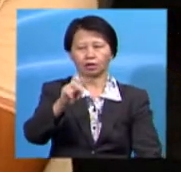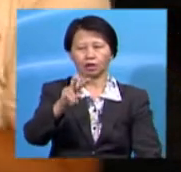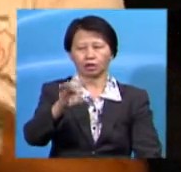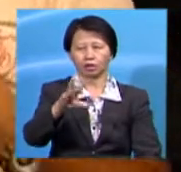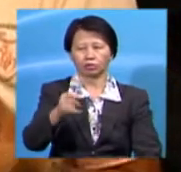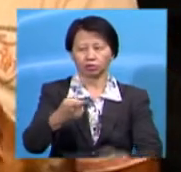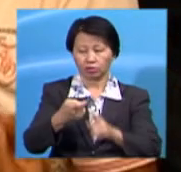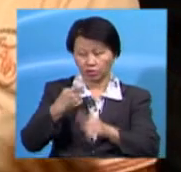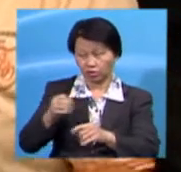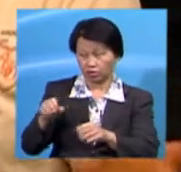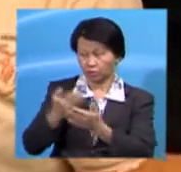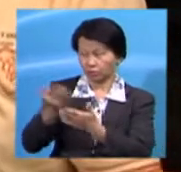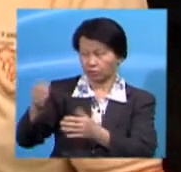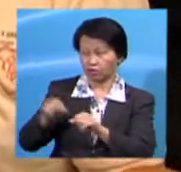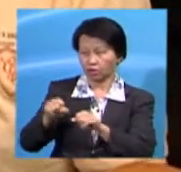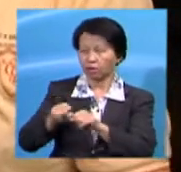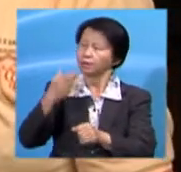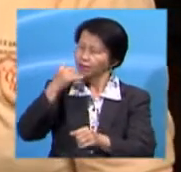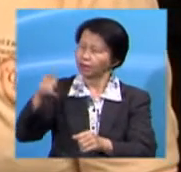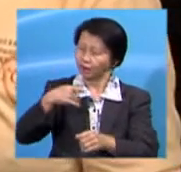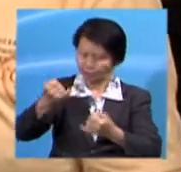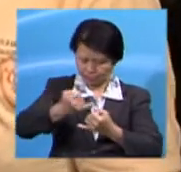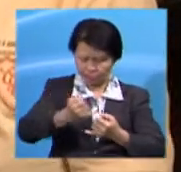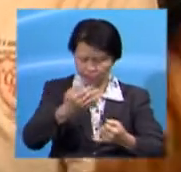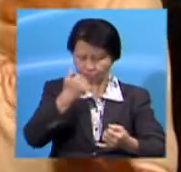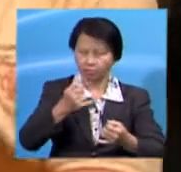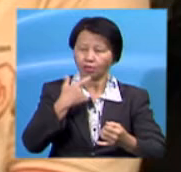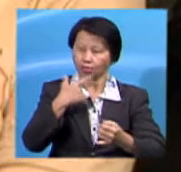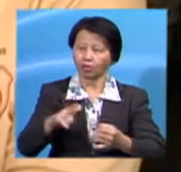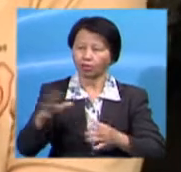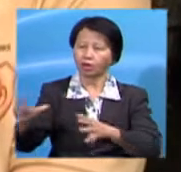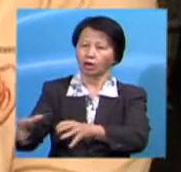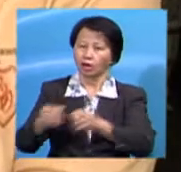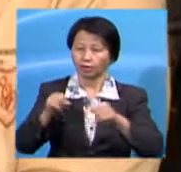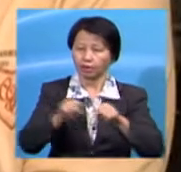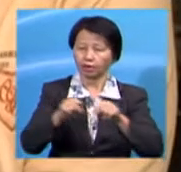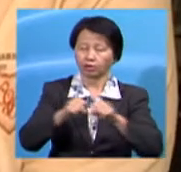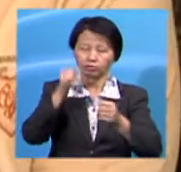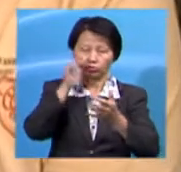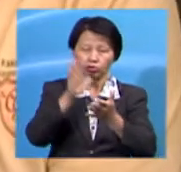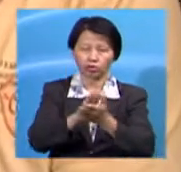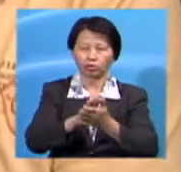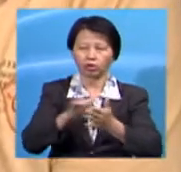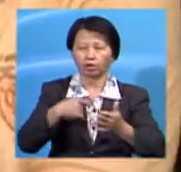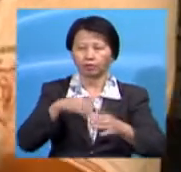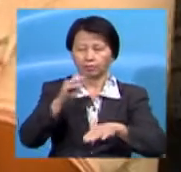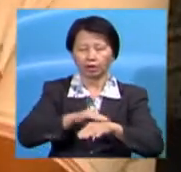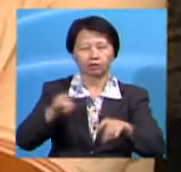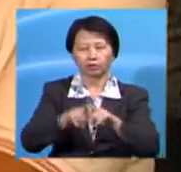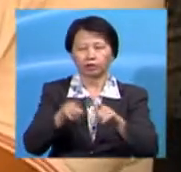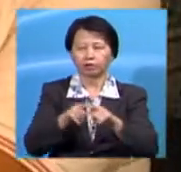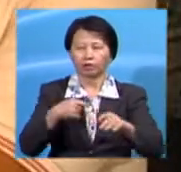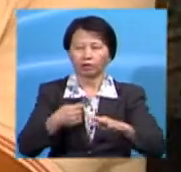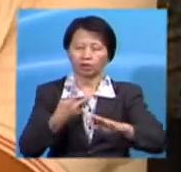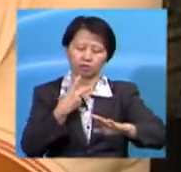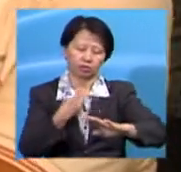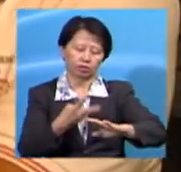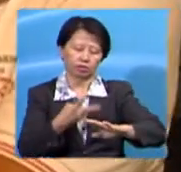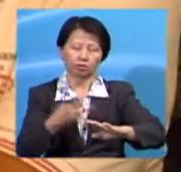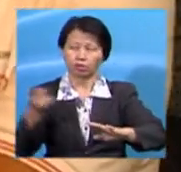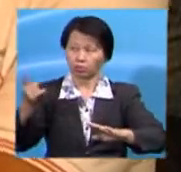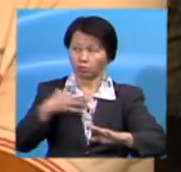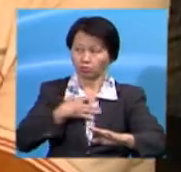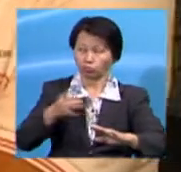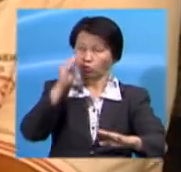kasut baru, apa kata kalau saya barukan kasut dia yang dah lama tu. So saya ambil kasut dia tu, dan masa yang sama saya tengok dia punya minat, dia